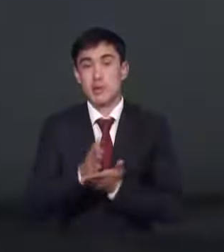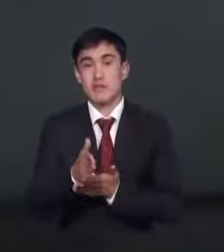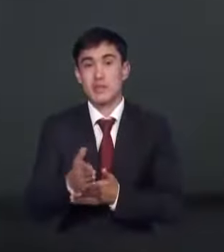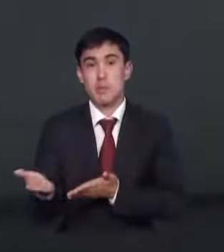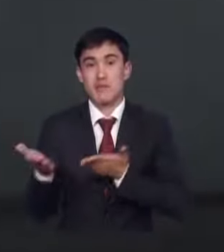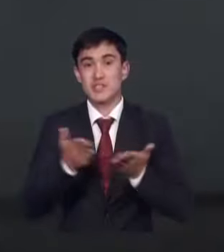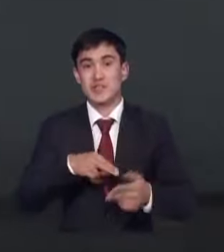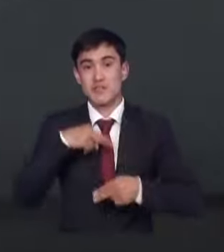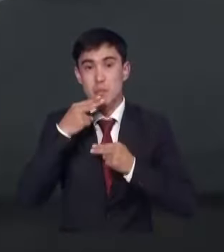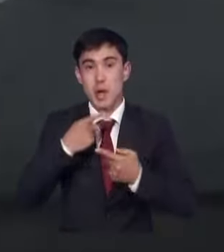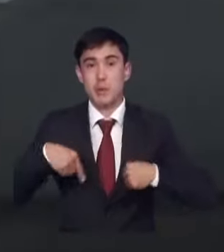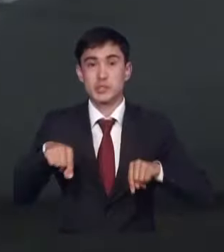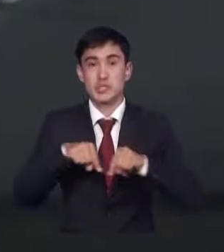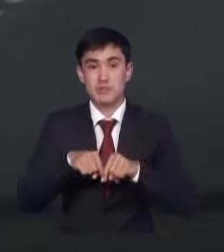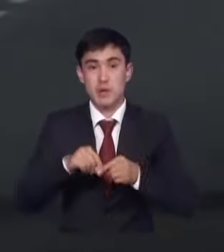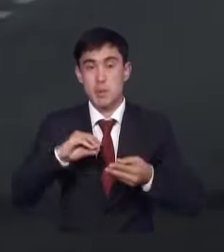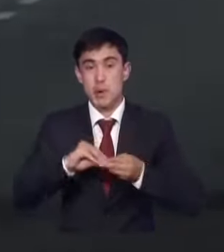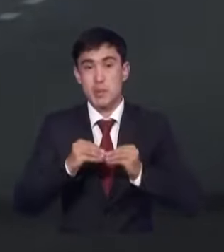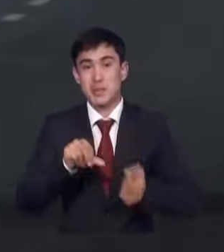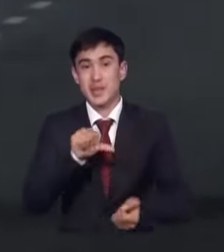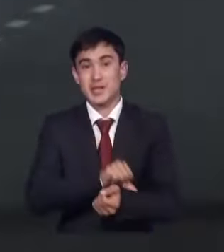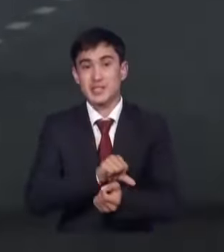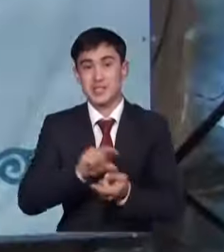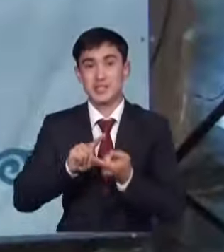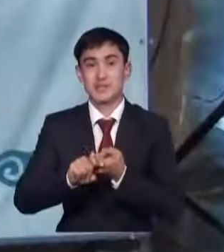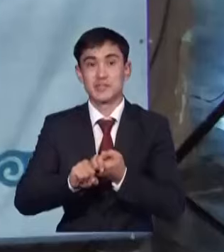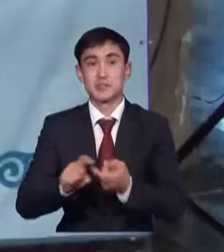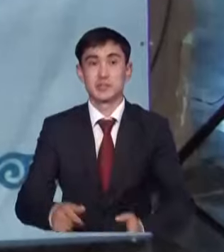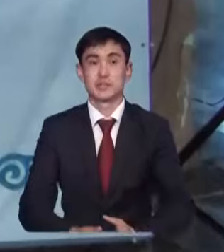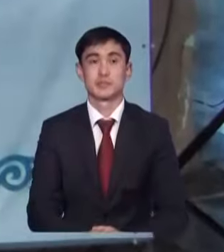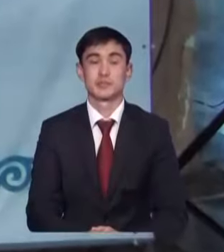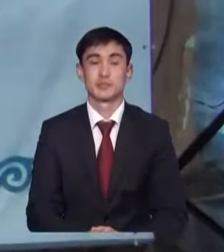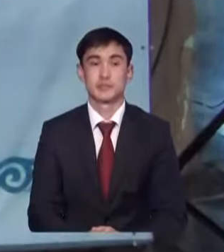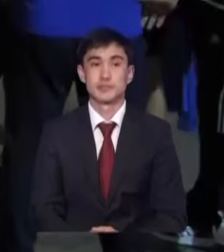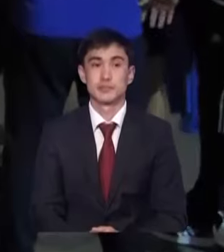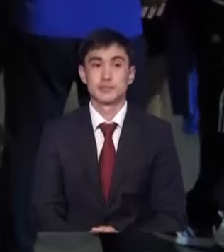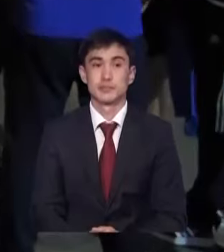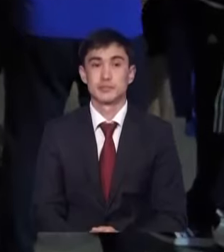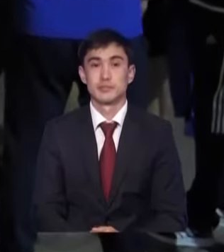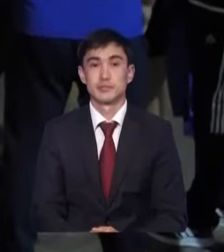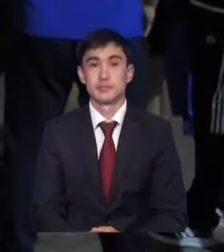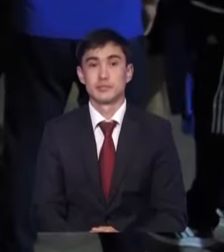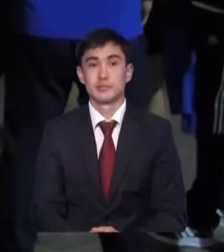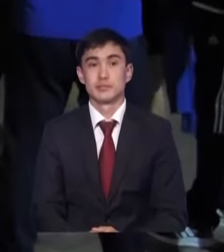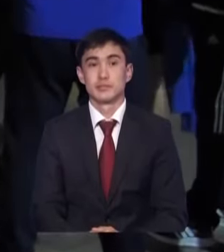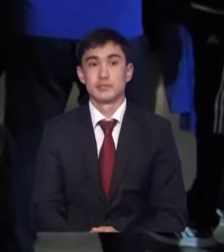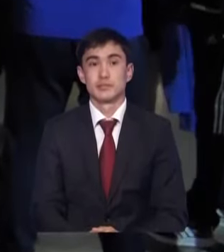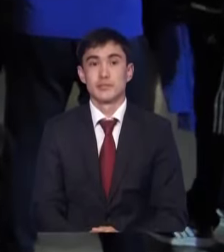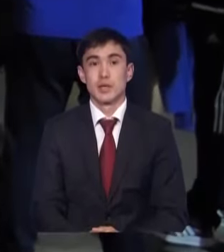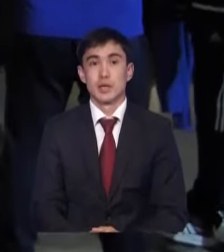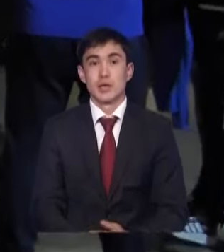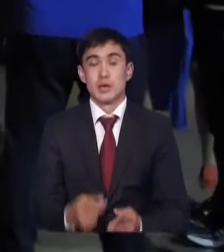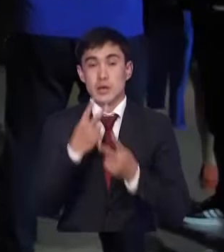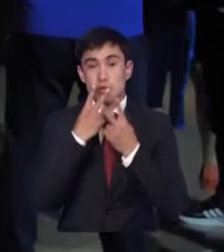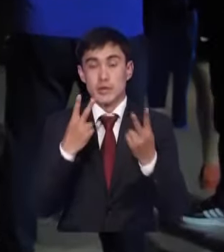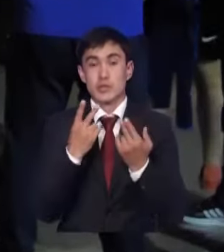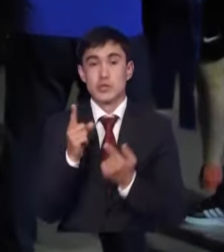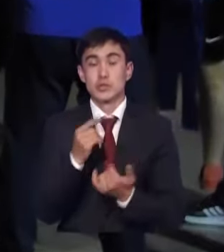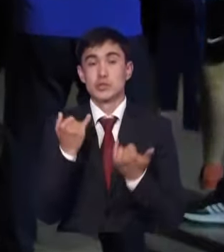на привлечение внимания общественности к проблеме наркотической зависимости. Как видите, сегодня